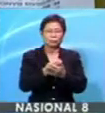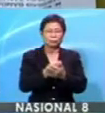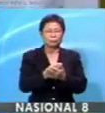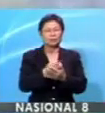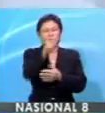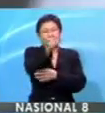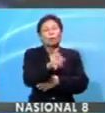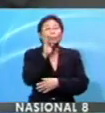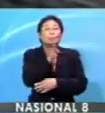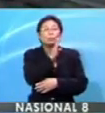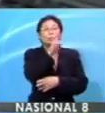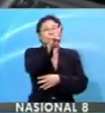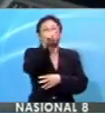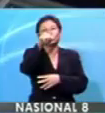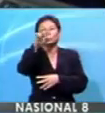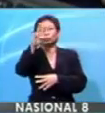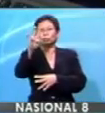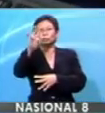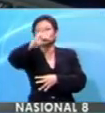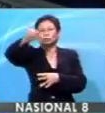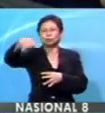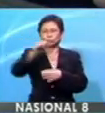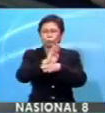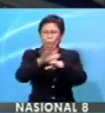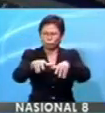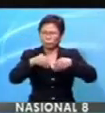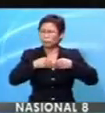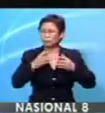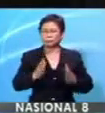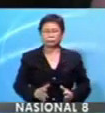induangah seramai 2.7 juta